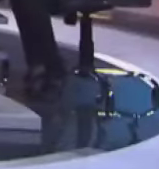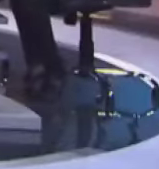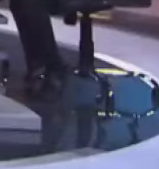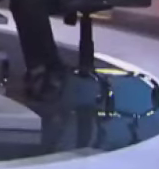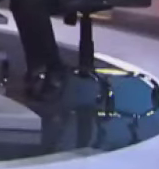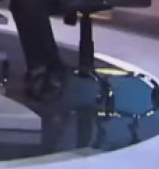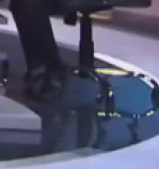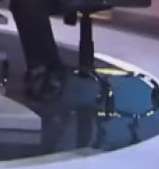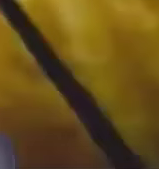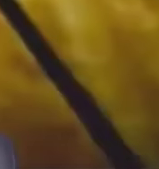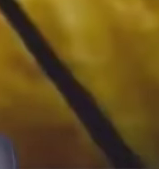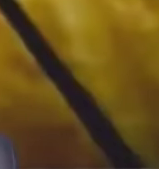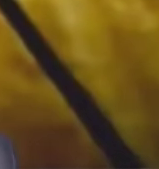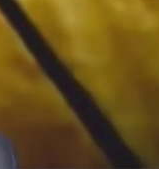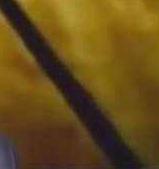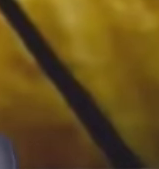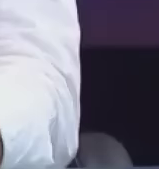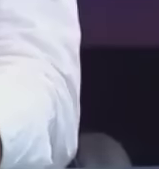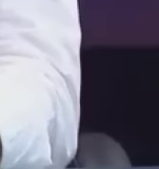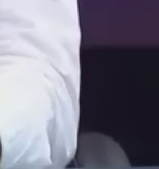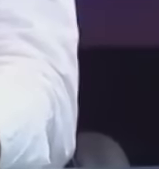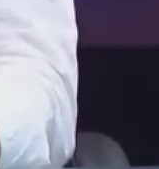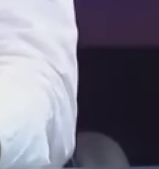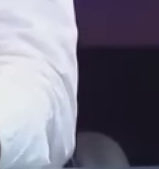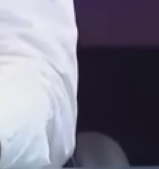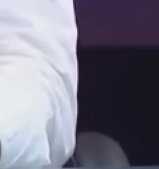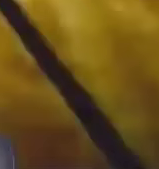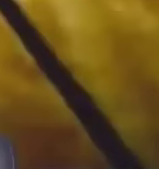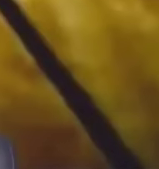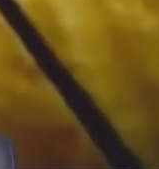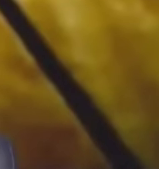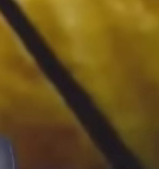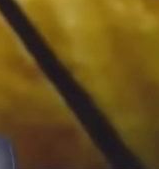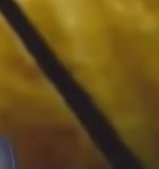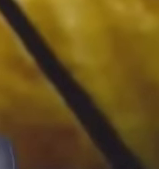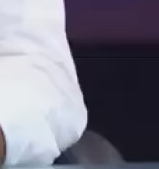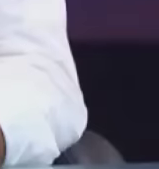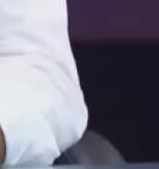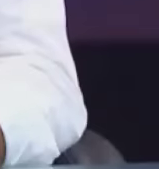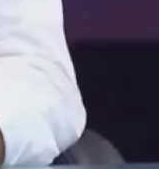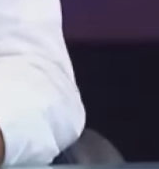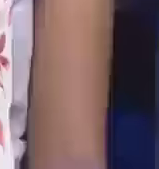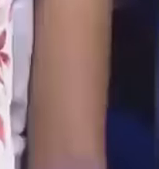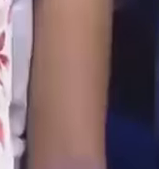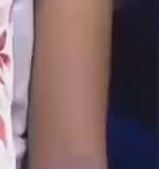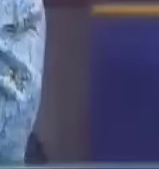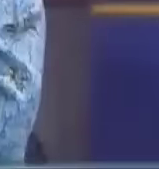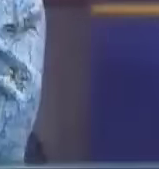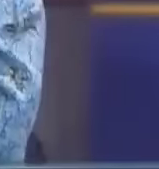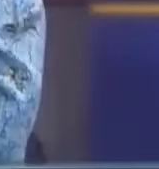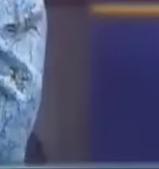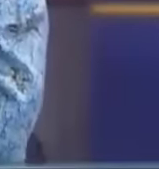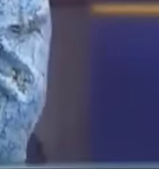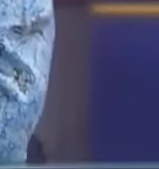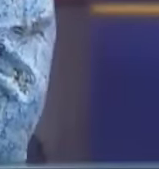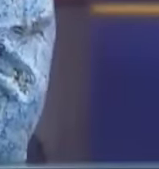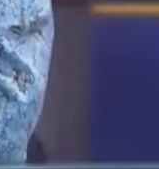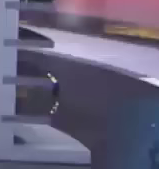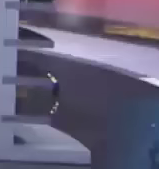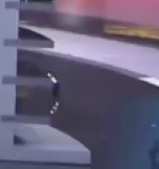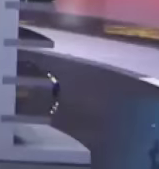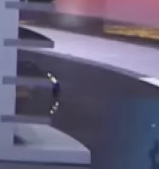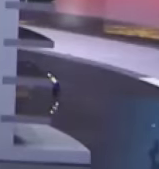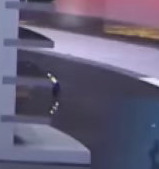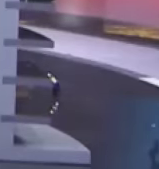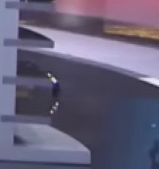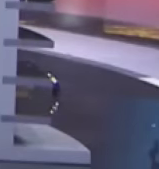Siapa menteri yang paling jenaka? Semuanya menjawab Basuki Hadimulyono. Betul ya Pak Basuki? Ya terserah. Teman-teman bilang pose lain dong, pose